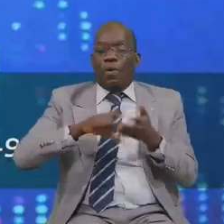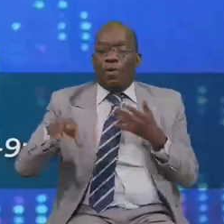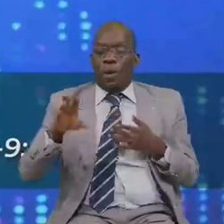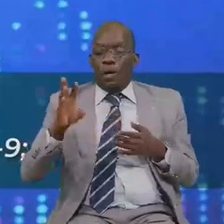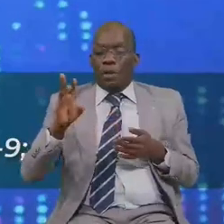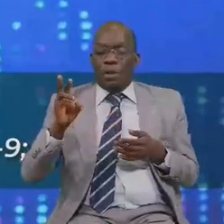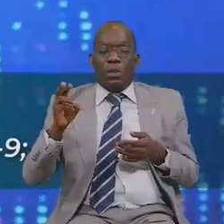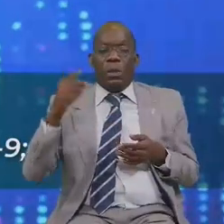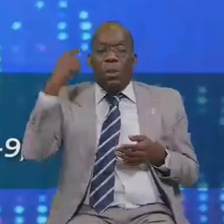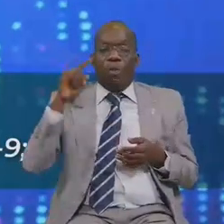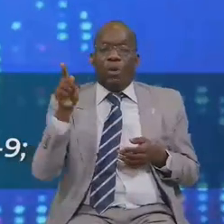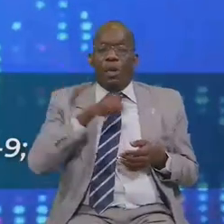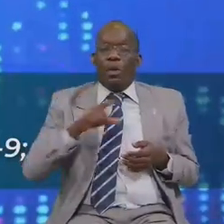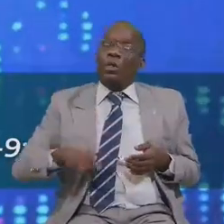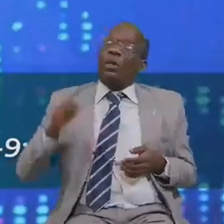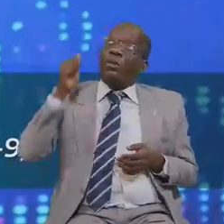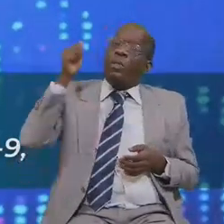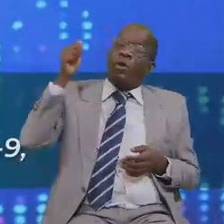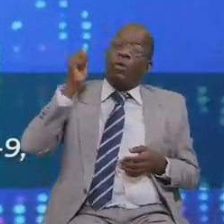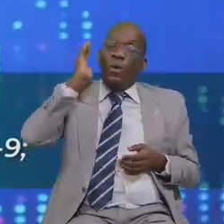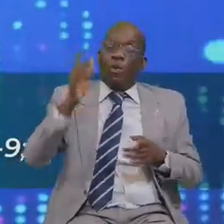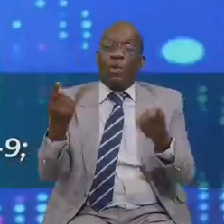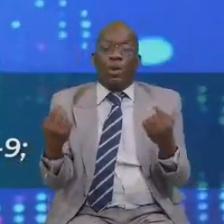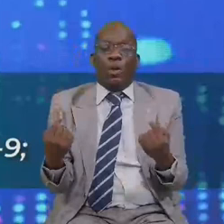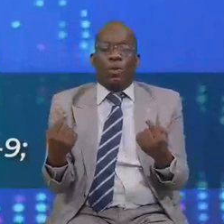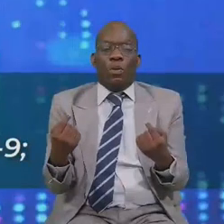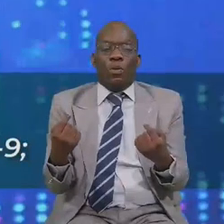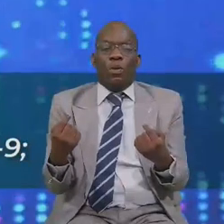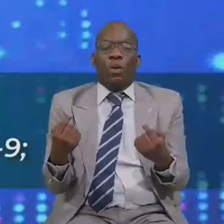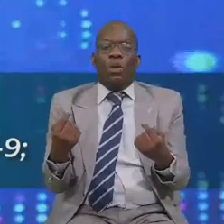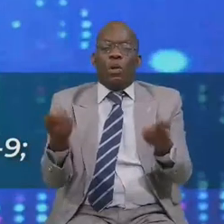Car le Seigneur lui-même descendra du ciel